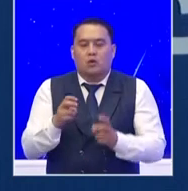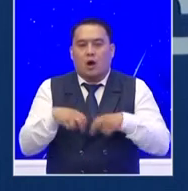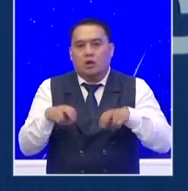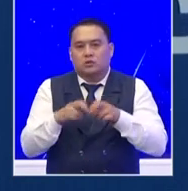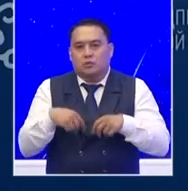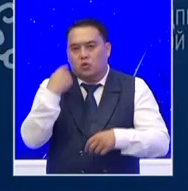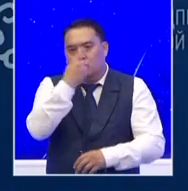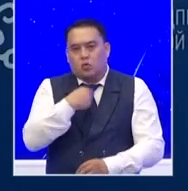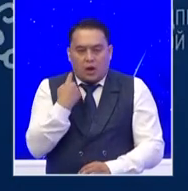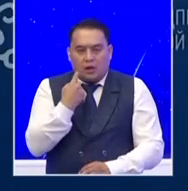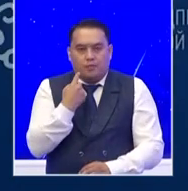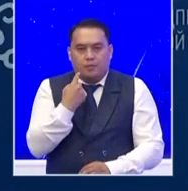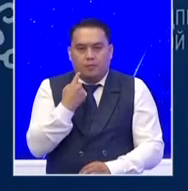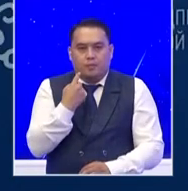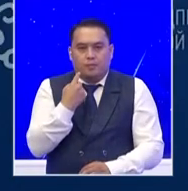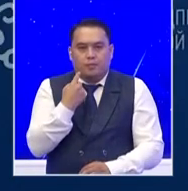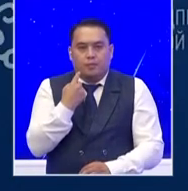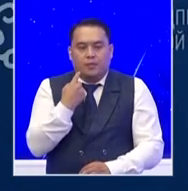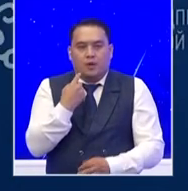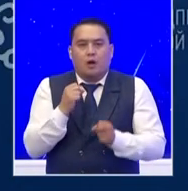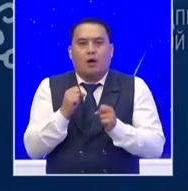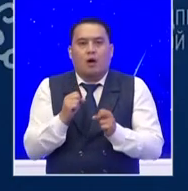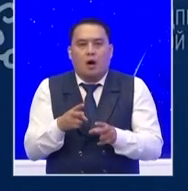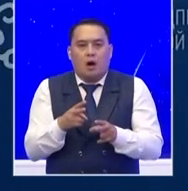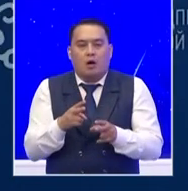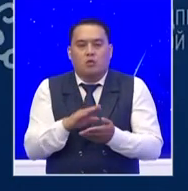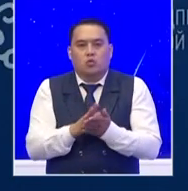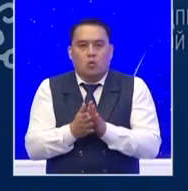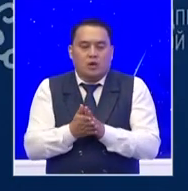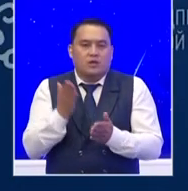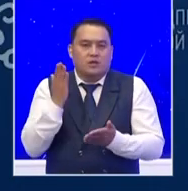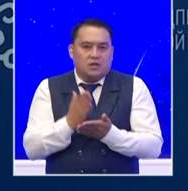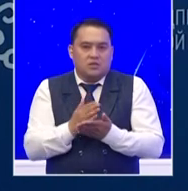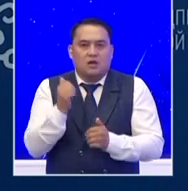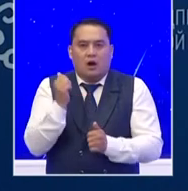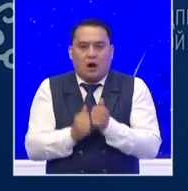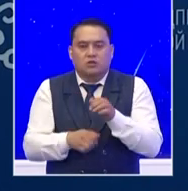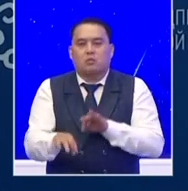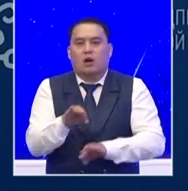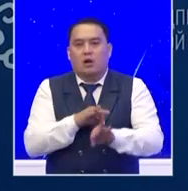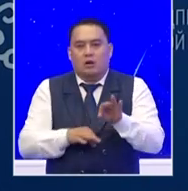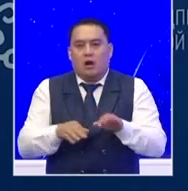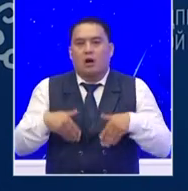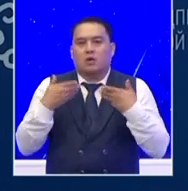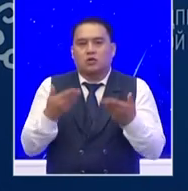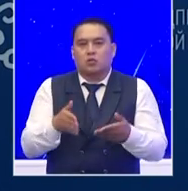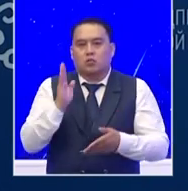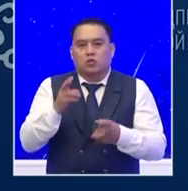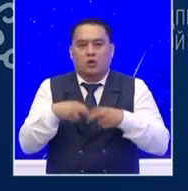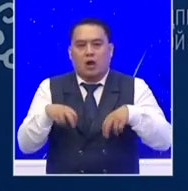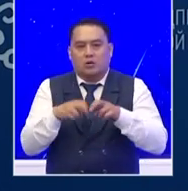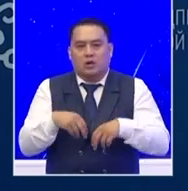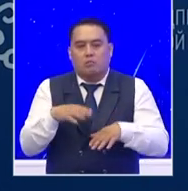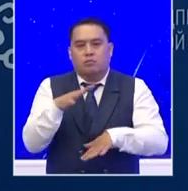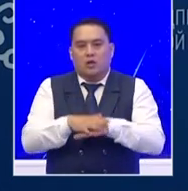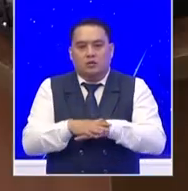рассматриваться индивидуально. То есть общего порядка, общий порядок он есть, но каждый проект, каждое обращение будет рассматриваться индивидуально